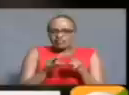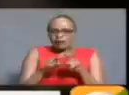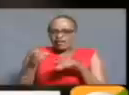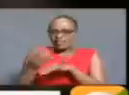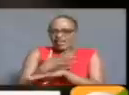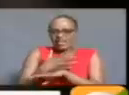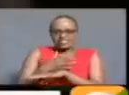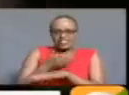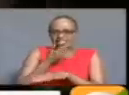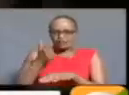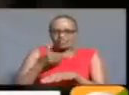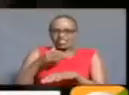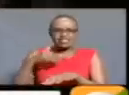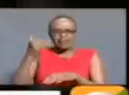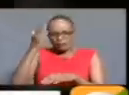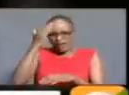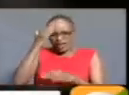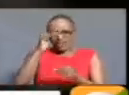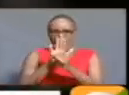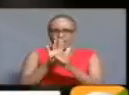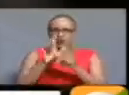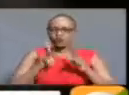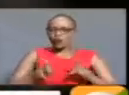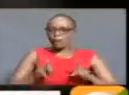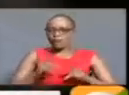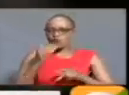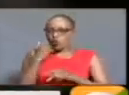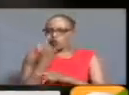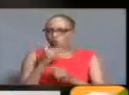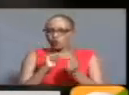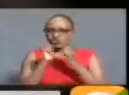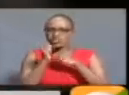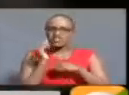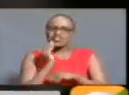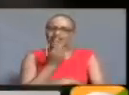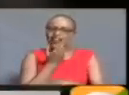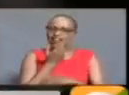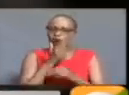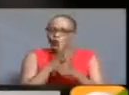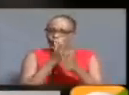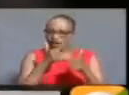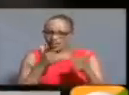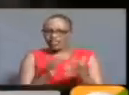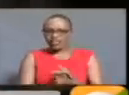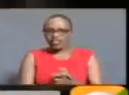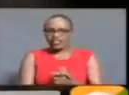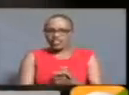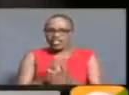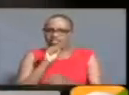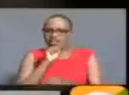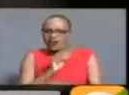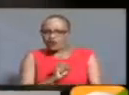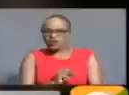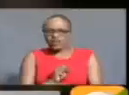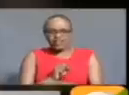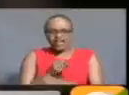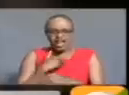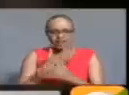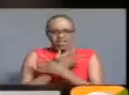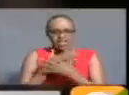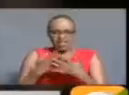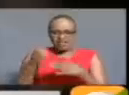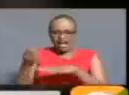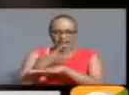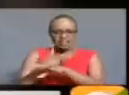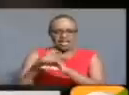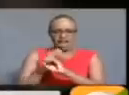nitapata nipate. Plus I know a lot of people who've used it. The older and they still don't have any cancer. I